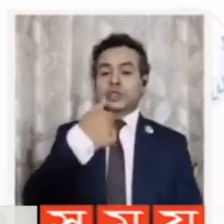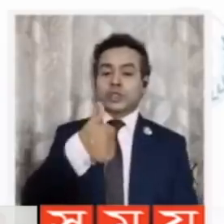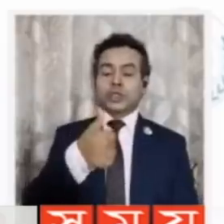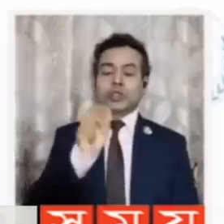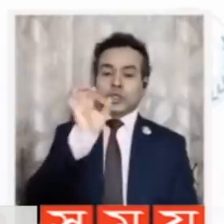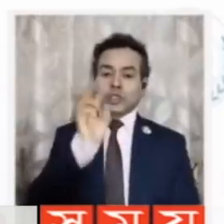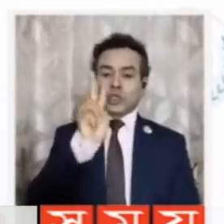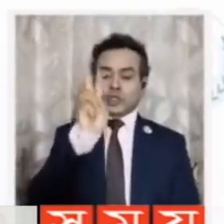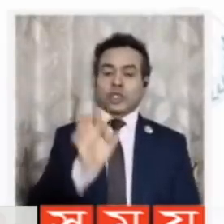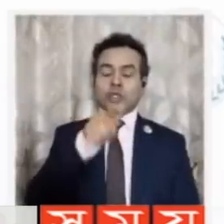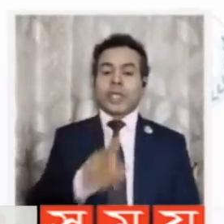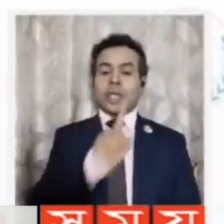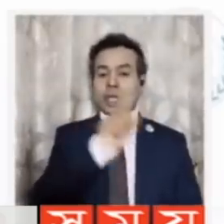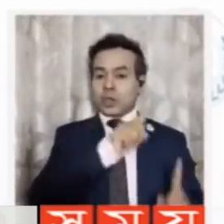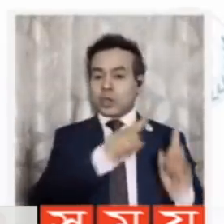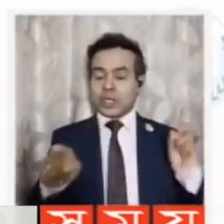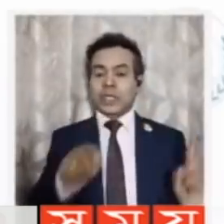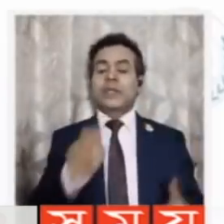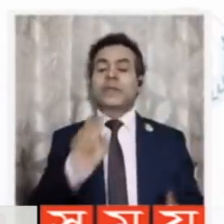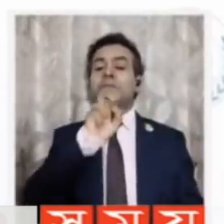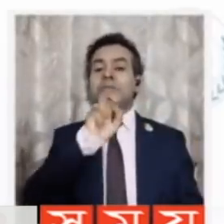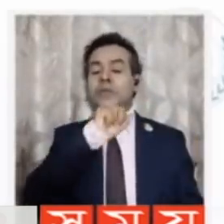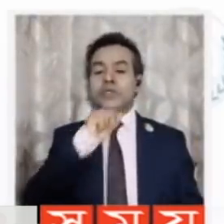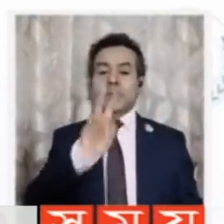11 থেকে 20 বছরের মধ্যে 22 জন,